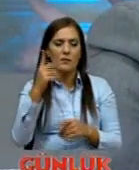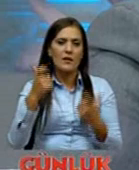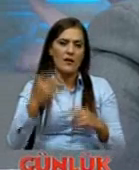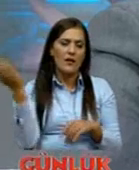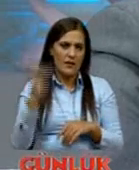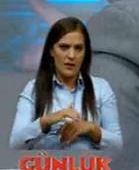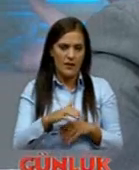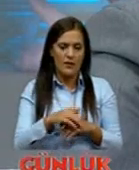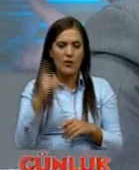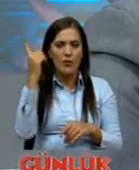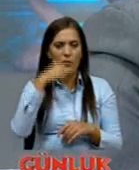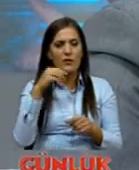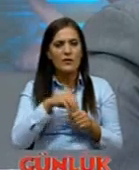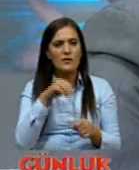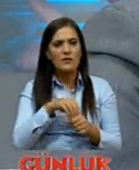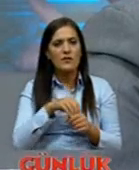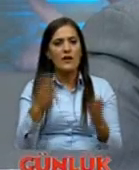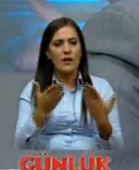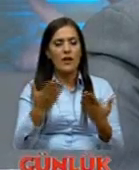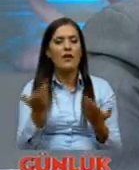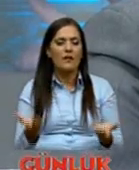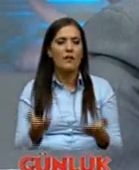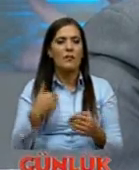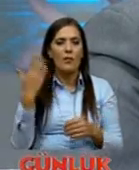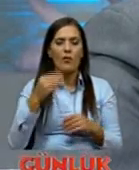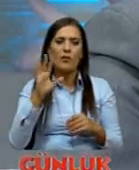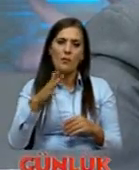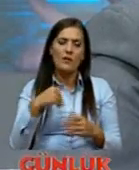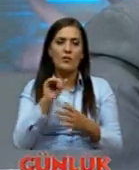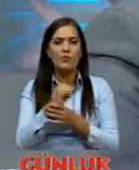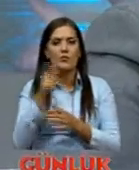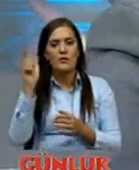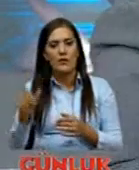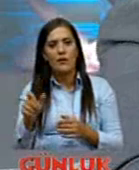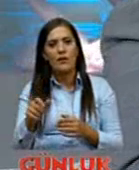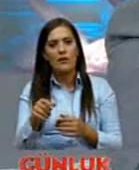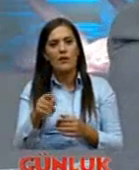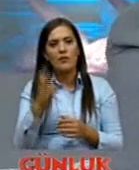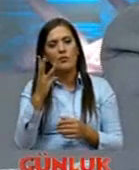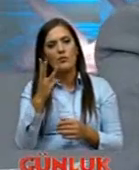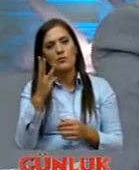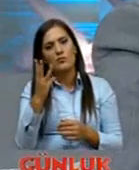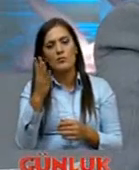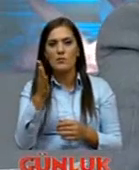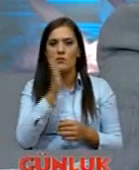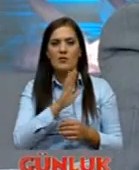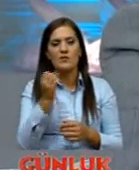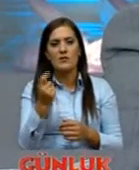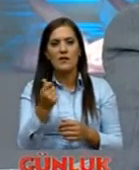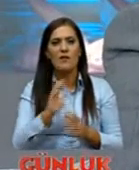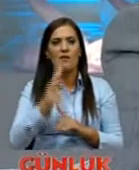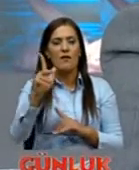geldik. Onun için hala tabii ki olabilir ustanın işte efendim 3-500 lira fazla